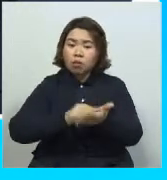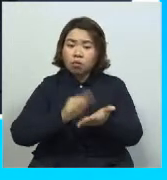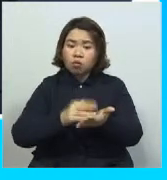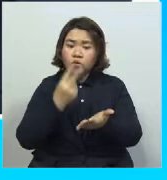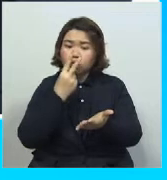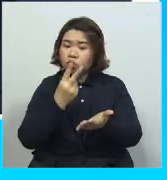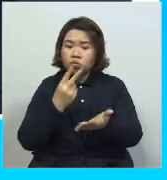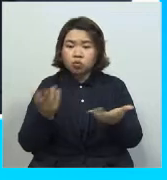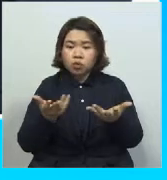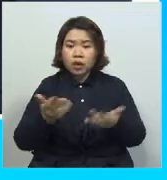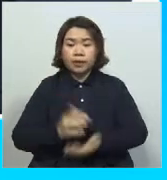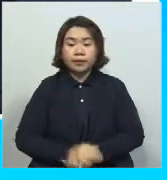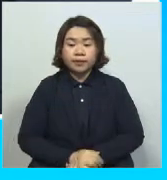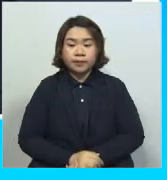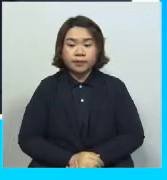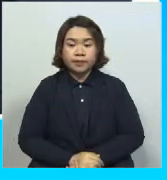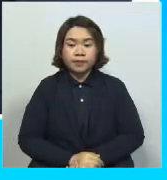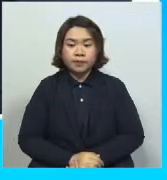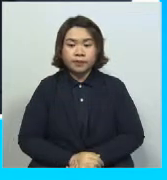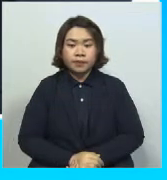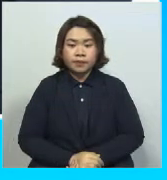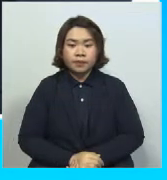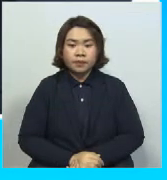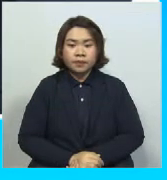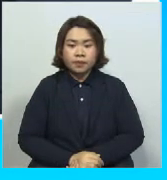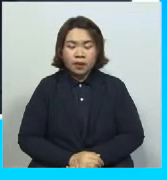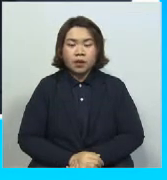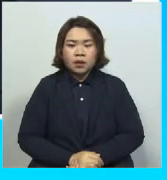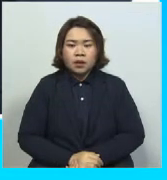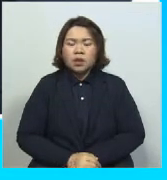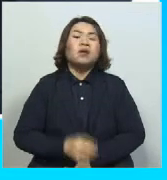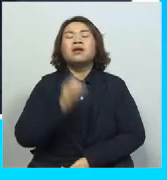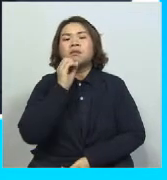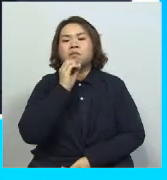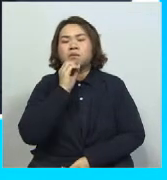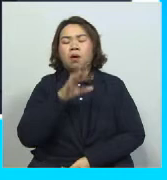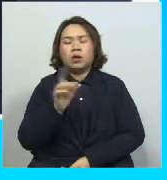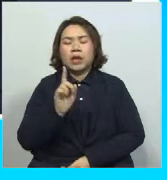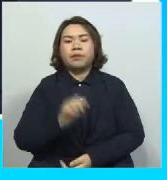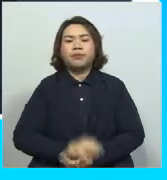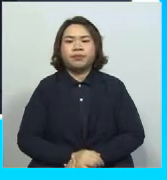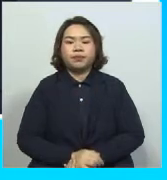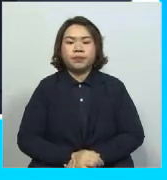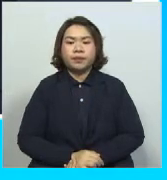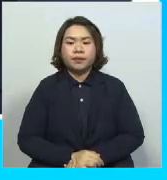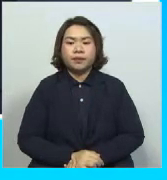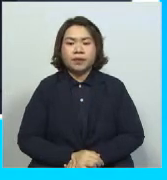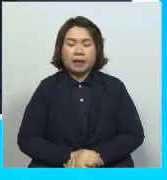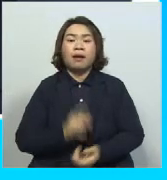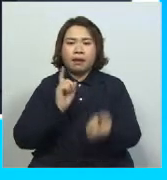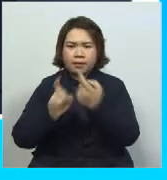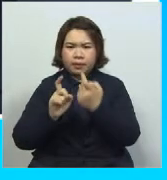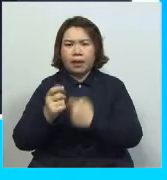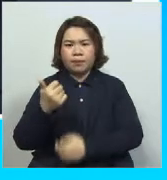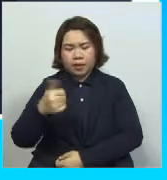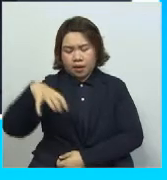จะดูข้อมูลข้อเท็จจริงได้ทางไหนได้บ้างอะคะ ค่ะจริงๆก็สามารถสอบถามมาที่ท